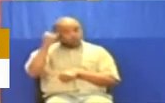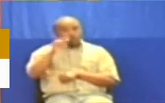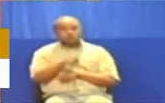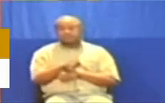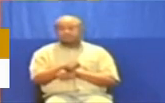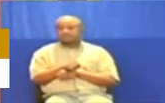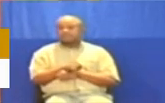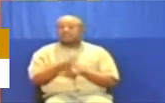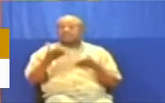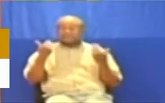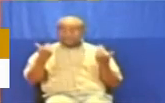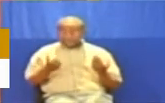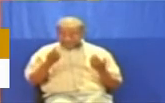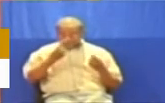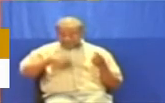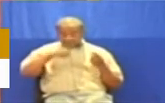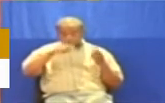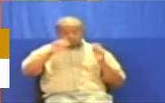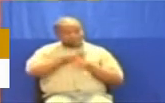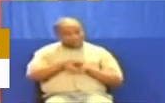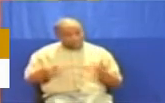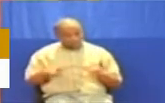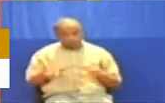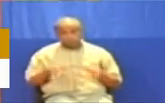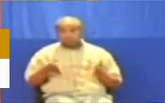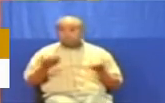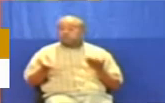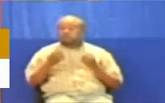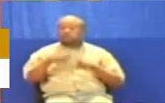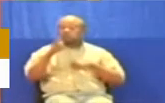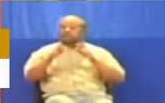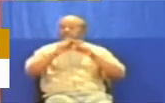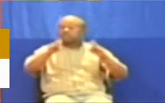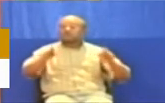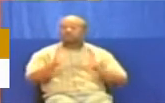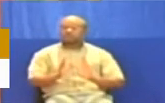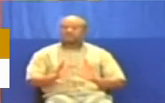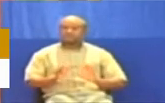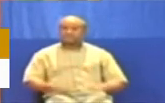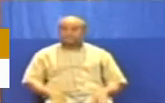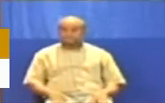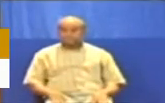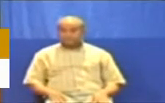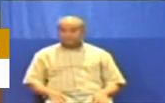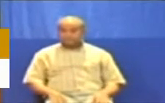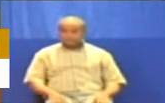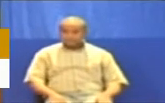committee. Kwa hiyo mheshimiwa mwenyekiti, tuko salama, tunaweza tukaendelea na kifungu kama kilivyo.